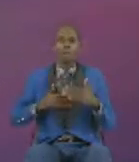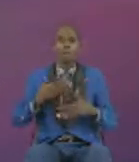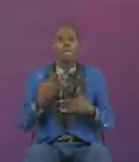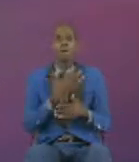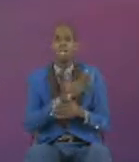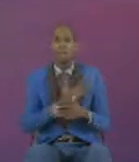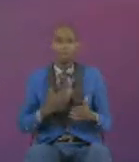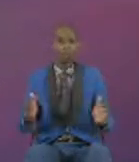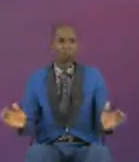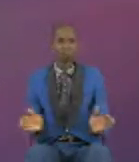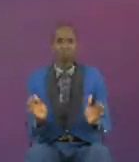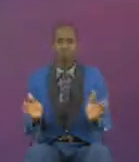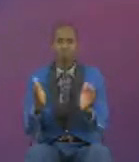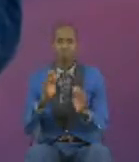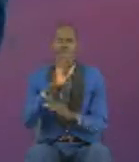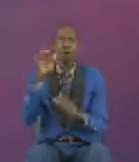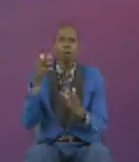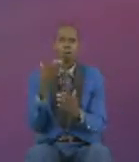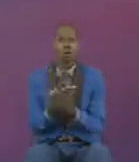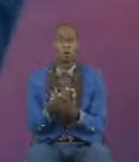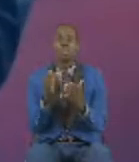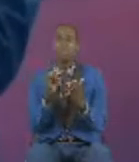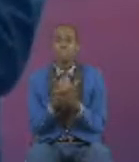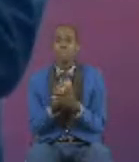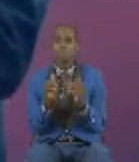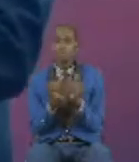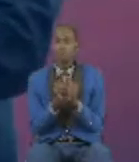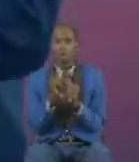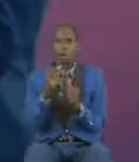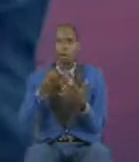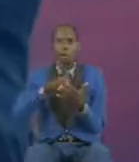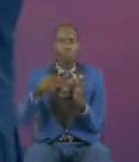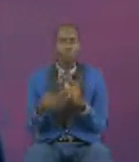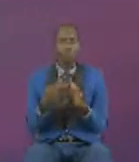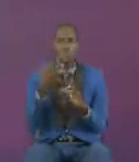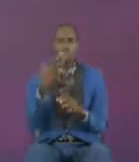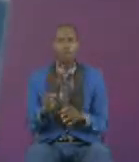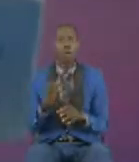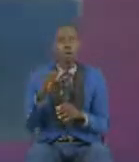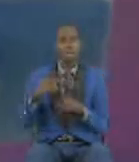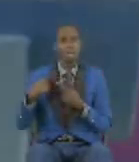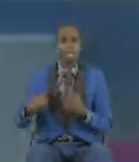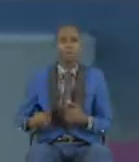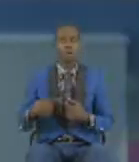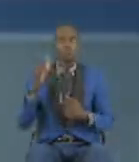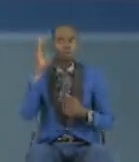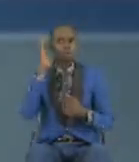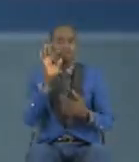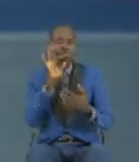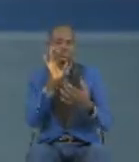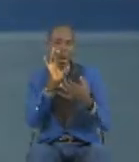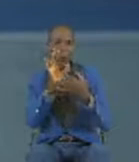exhorta tous à rester d'un cœur ferme attaché au Seigneur.